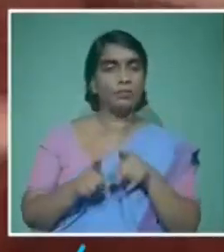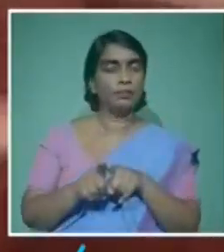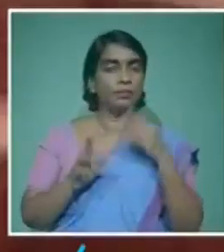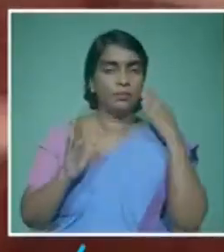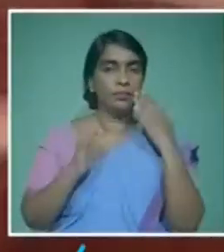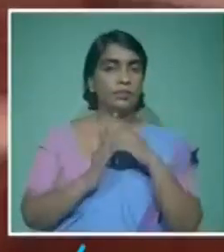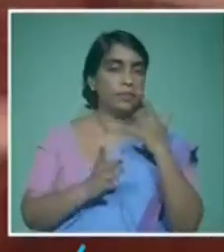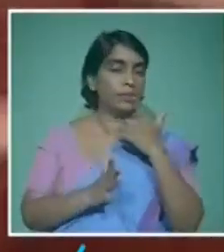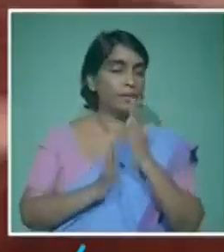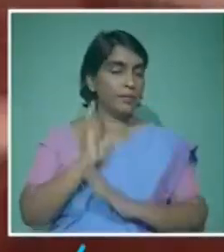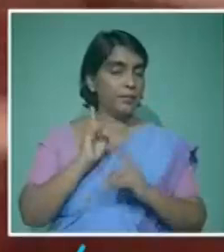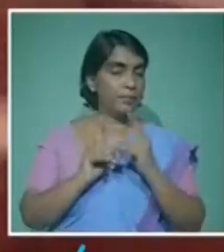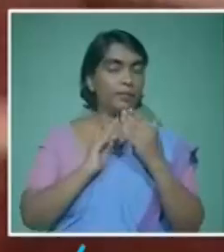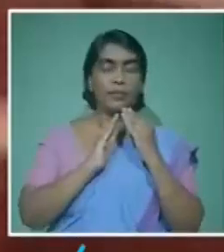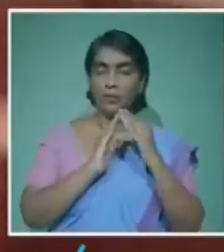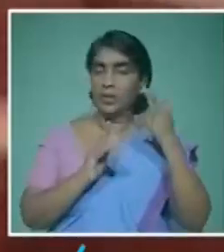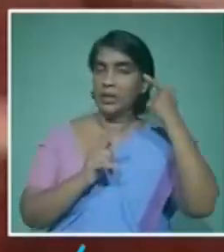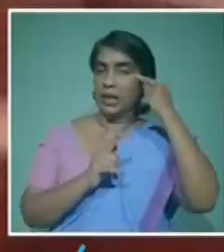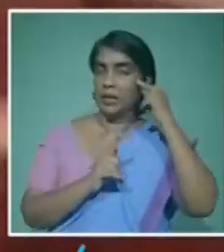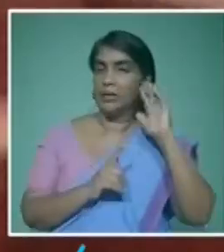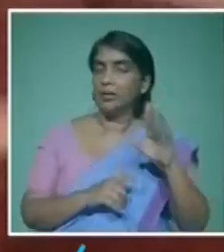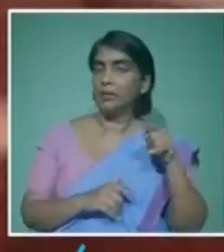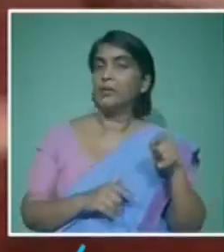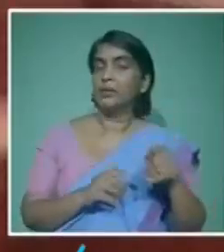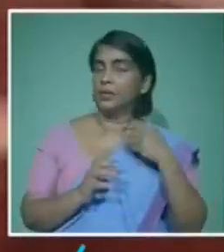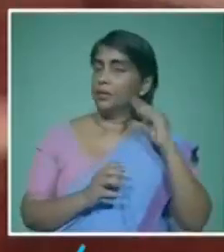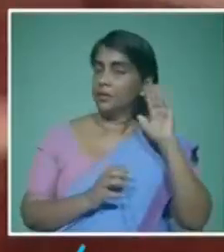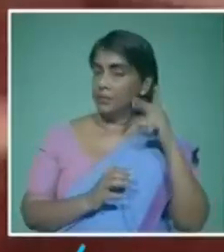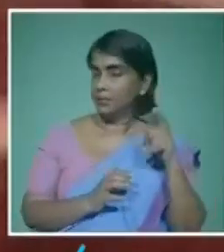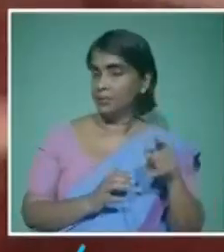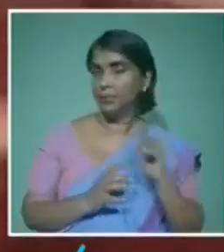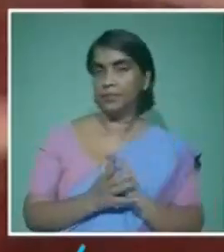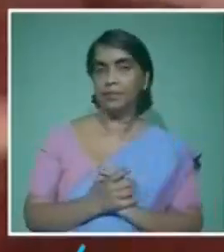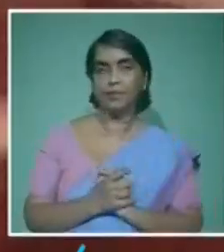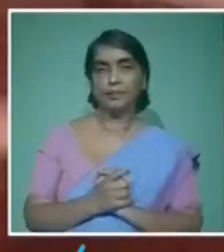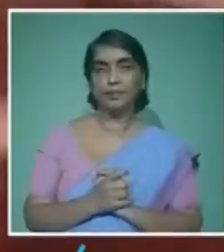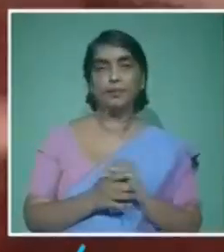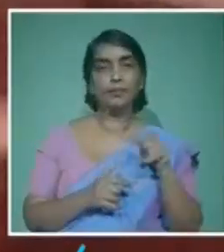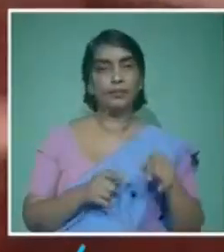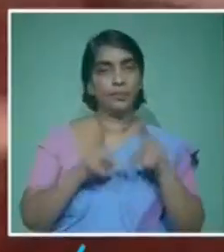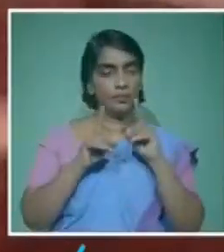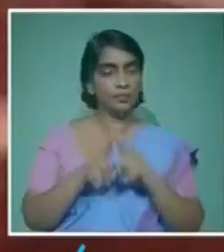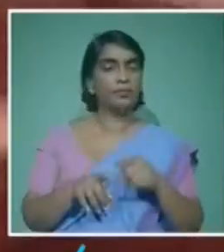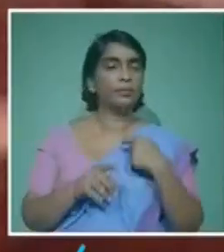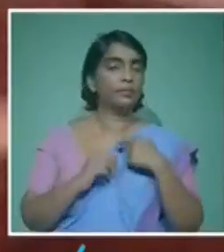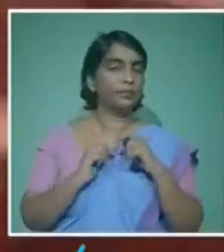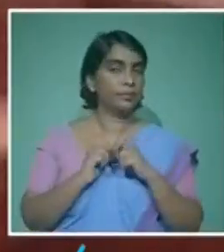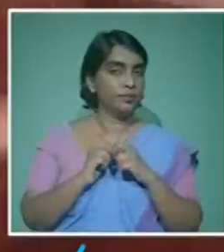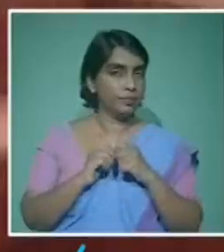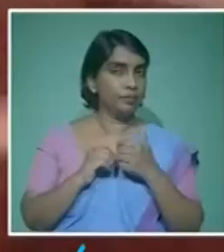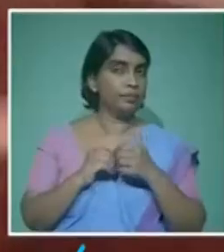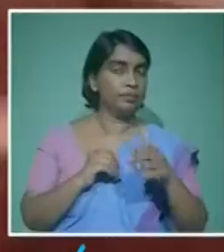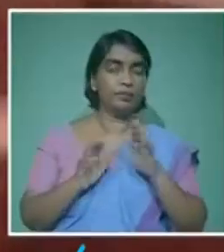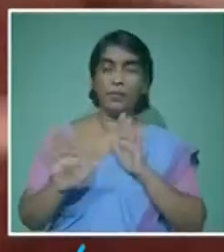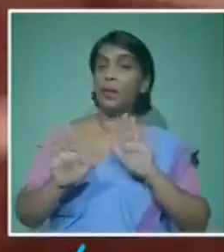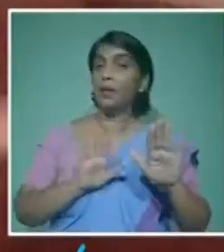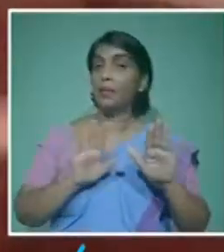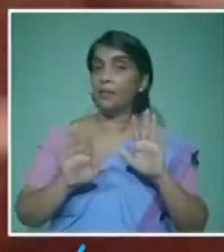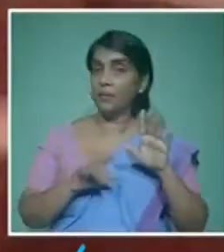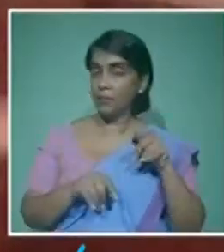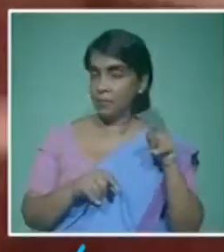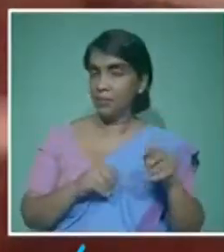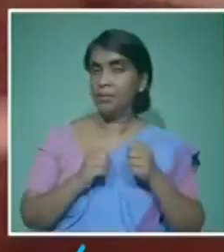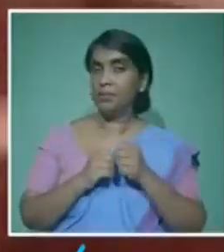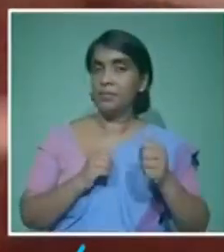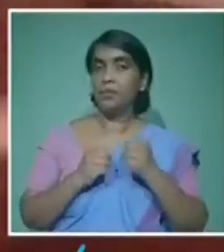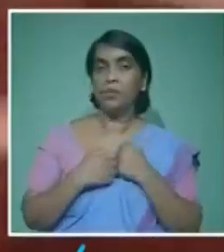முள்ளை முள்ளால் எடுப்பது என்பார்கள், அதே போன்று ஒரு செயல்பாடுதான் இது என்பது குறிப்பிடத்தக்கது. இந்திய 70 மடி